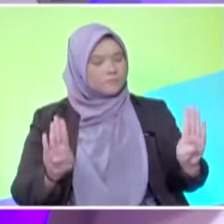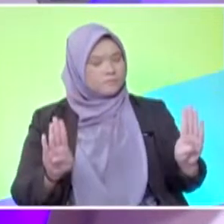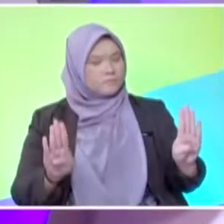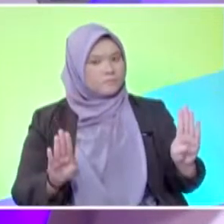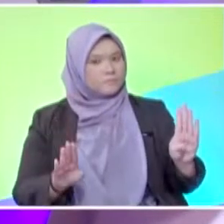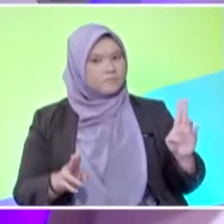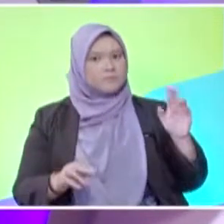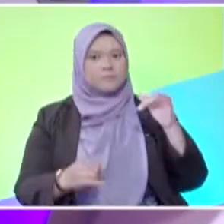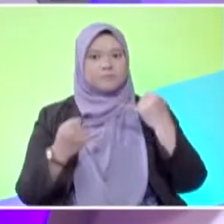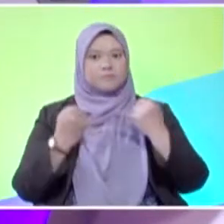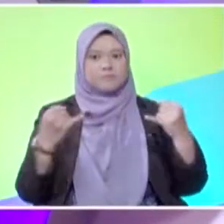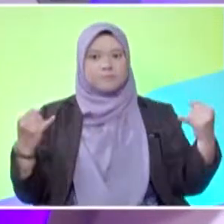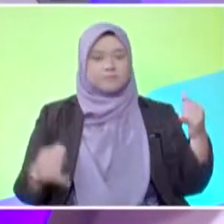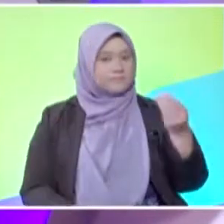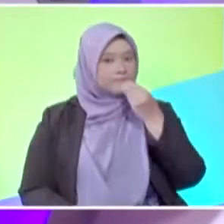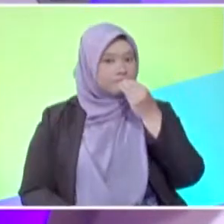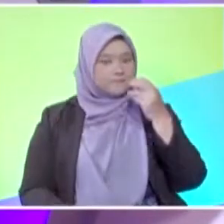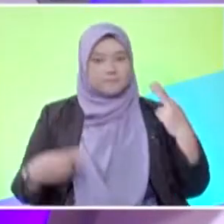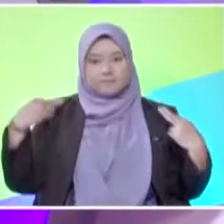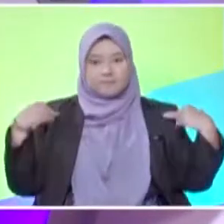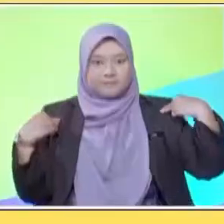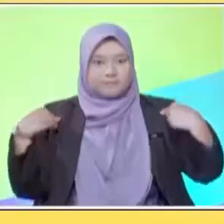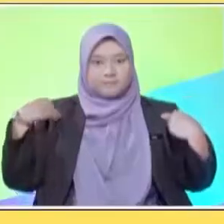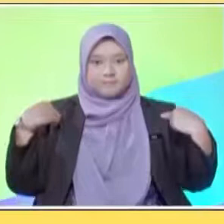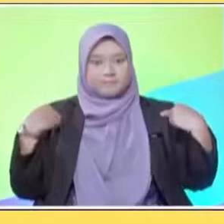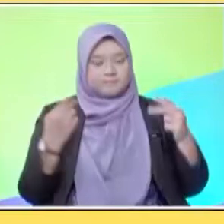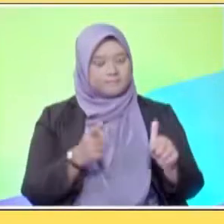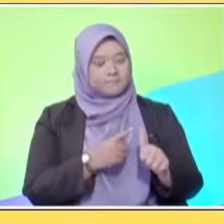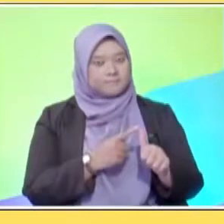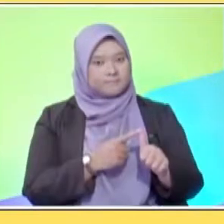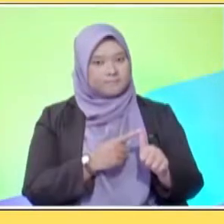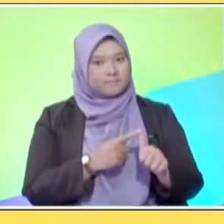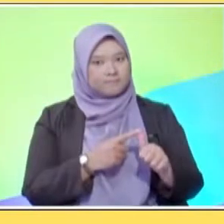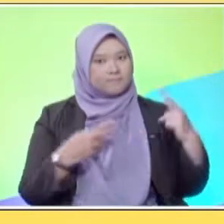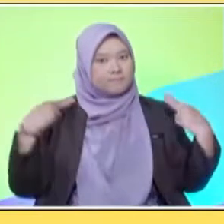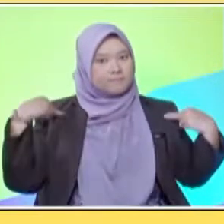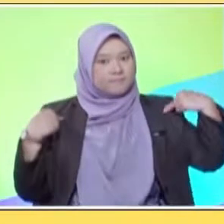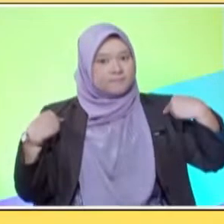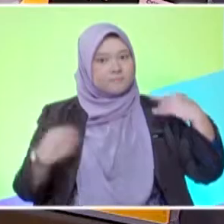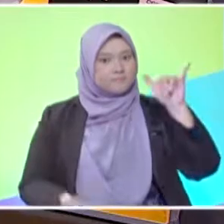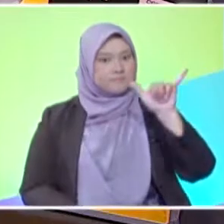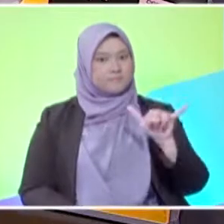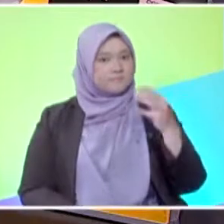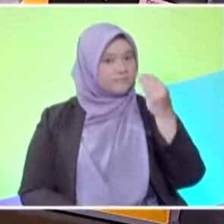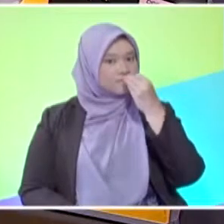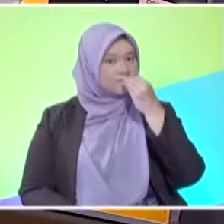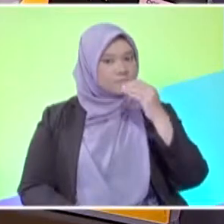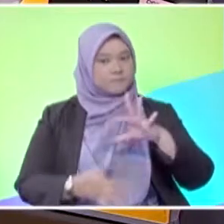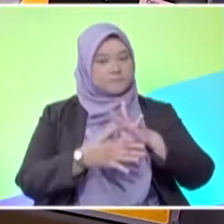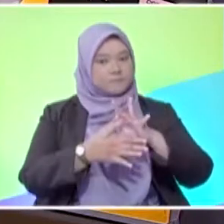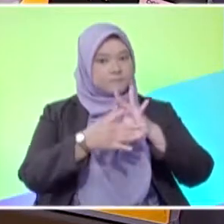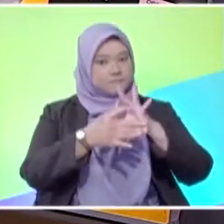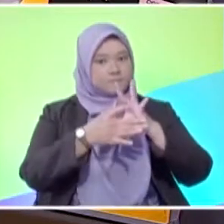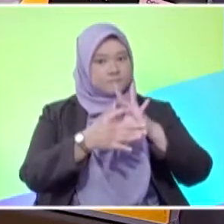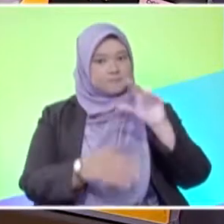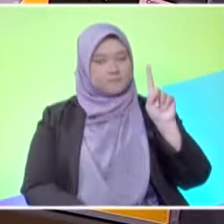pertama kita belajar Haiwan yang makan daging sahaja baik oke oke setelah